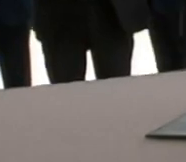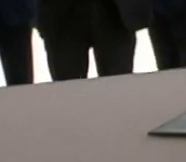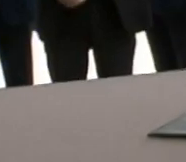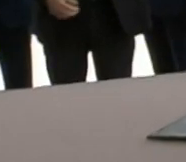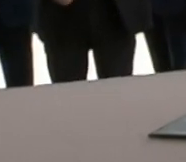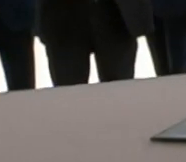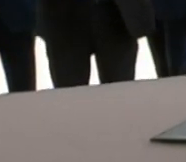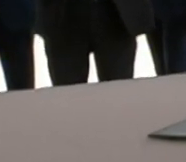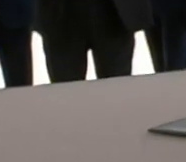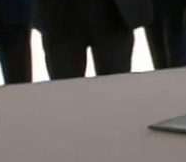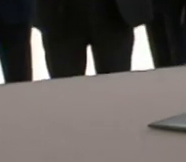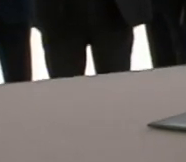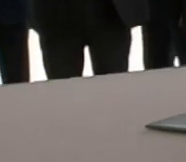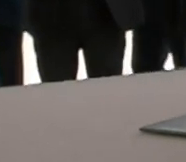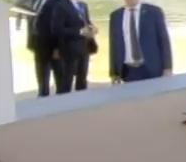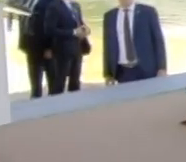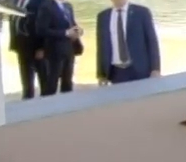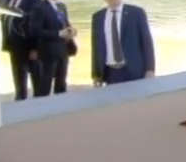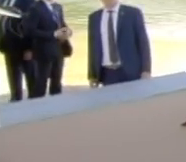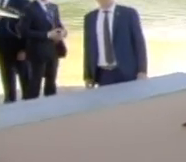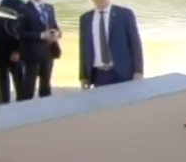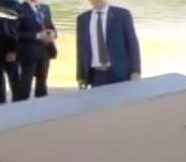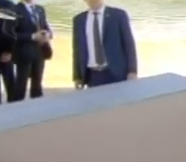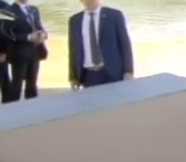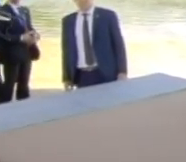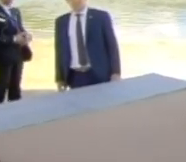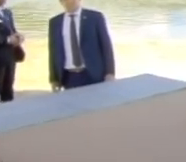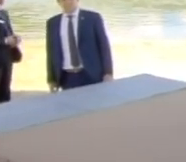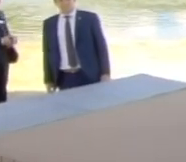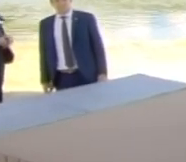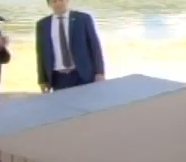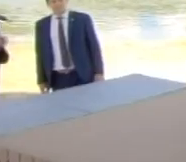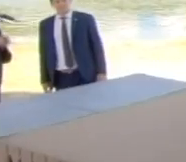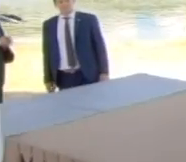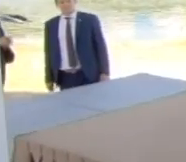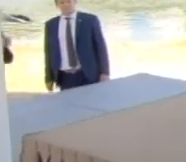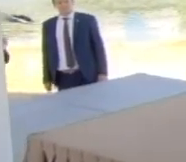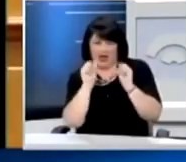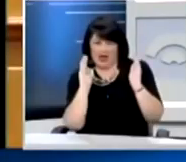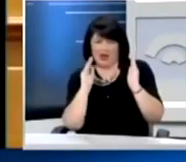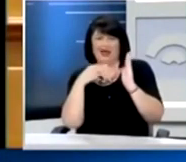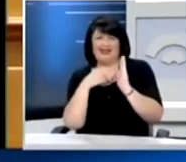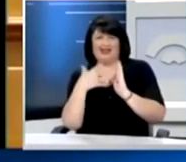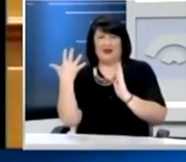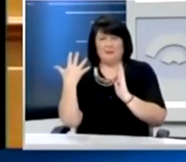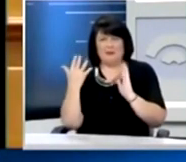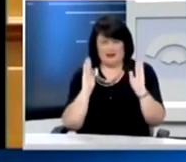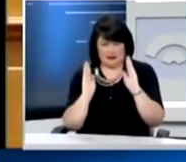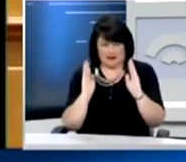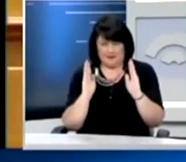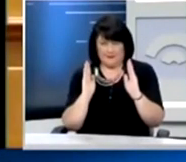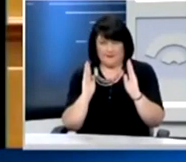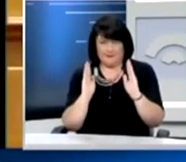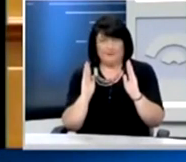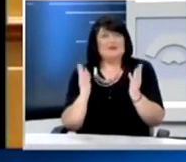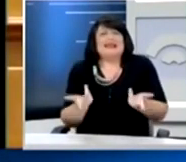исто како и за историските факти, при што Грција очигледно нема намера да отстапува, туку ќе чека тоа да го направи македонската страна. Неопходно е да